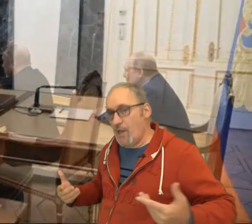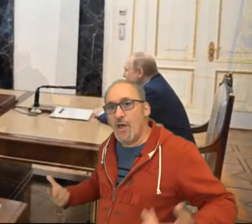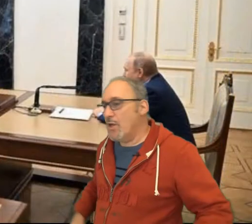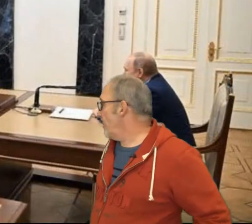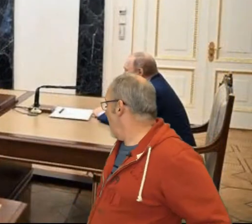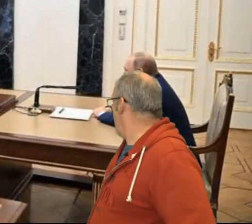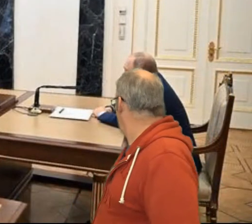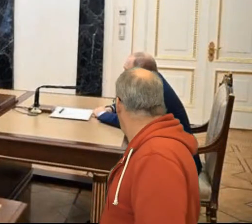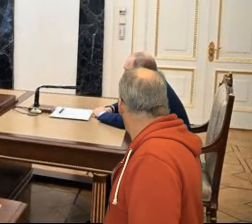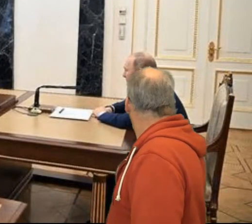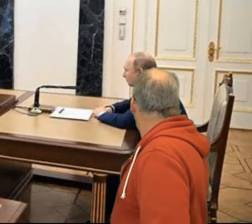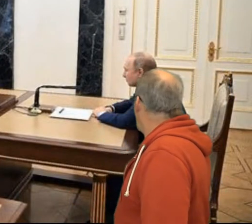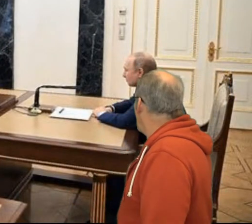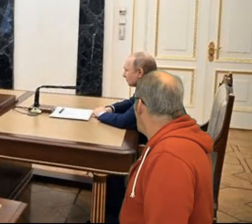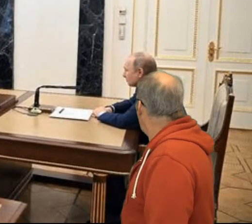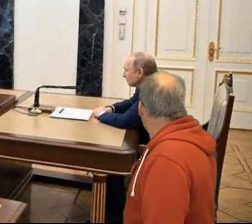il est.